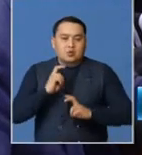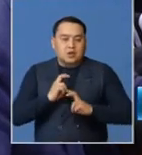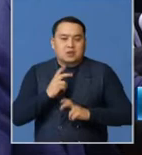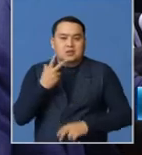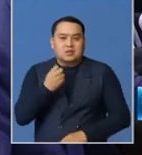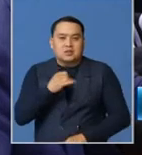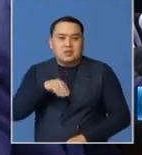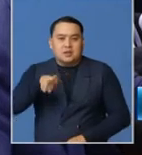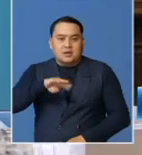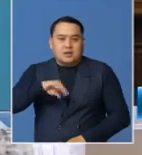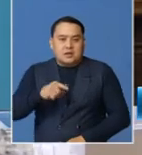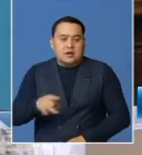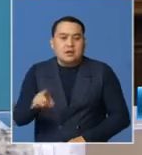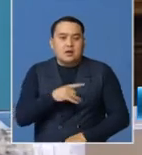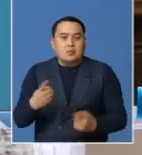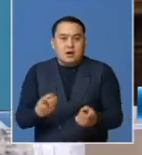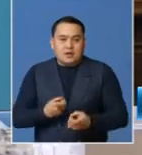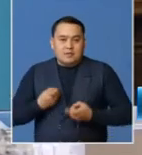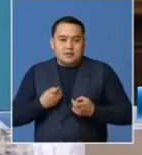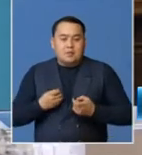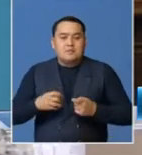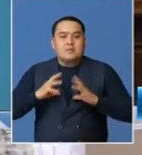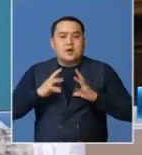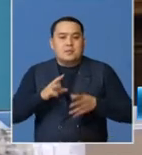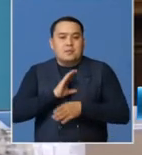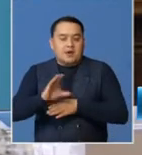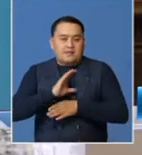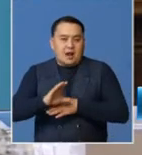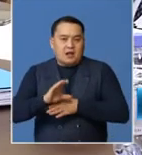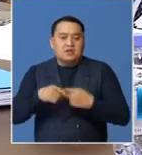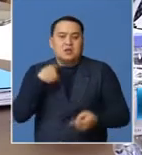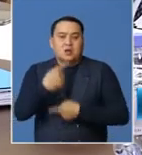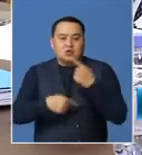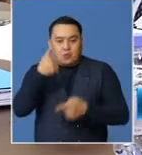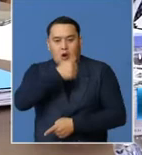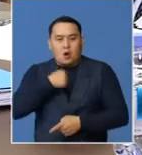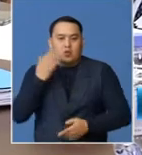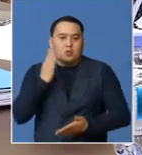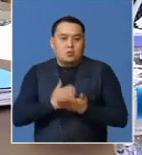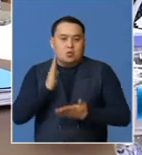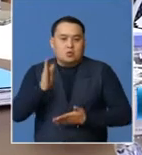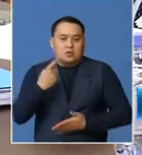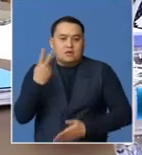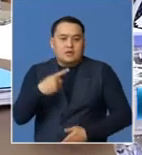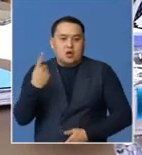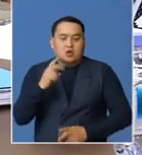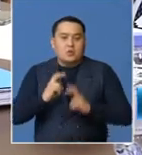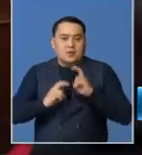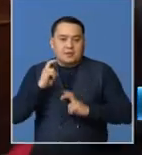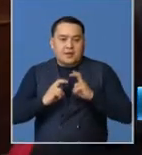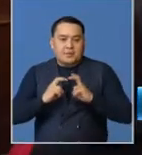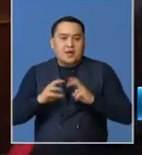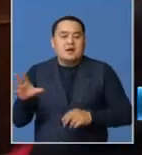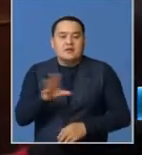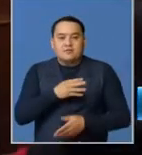300 миллиардов тенге. Район привлекателен для мировых промышленных брендов. И в следующем году здесь появится 21 крупное предприятие.